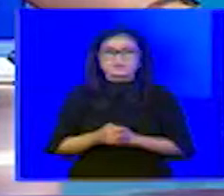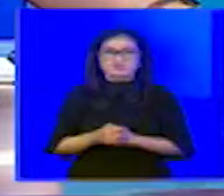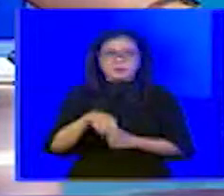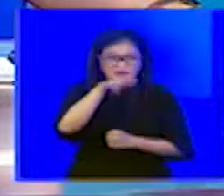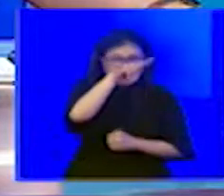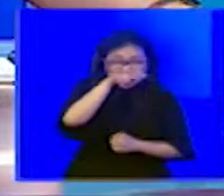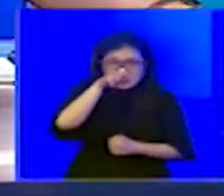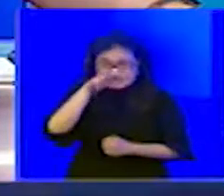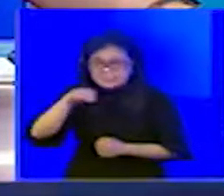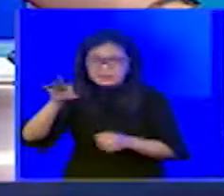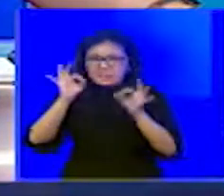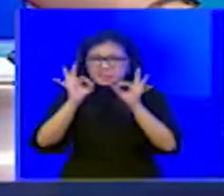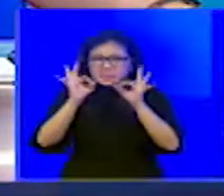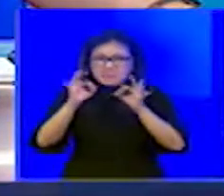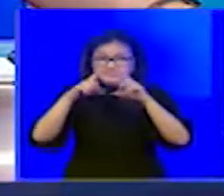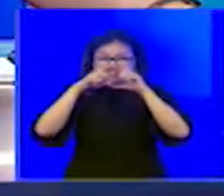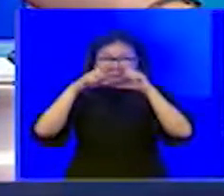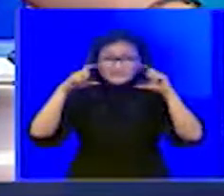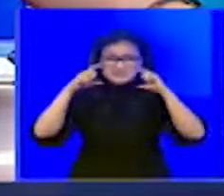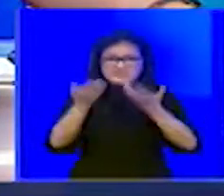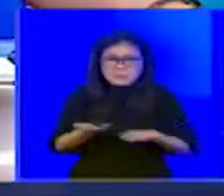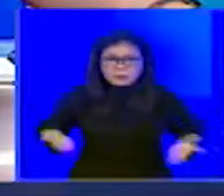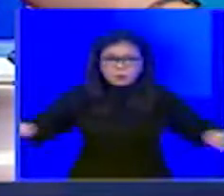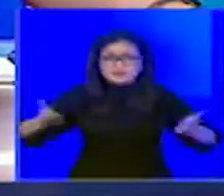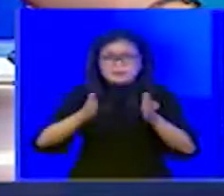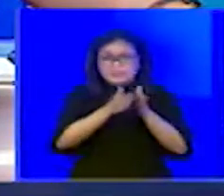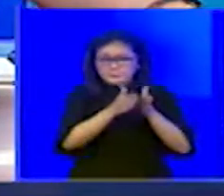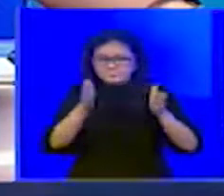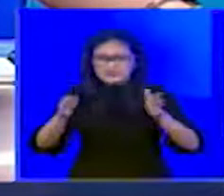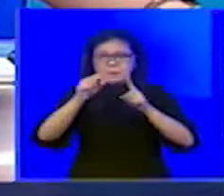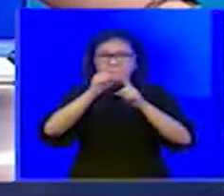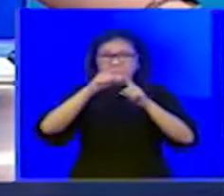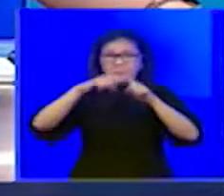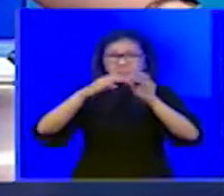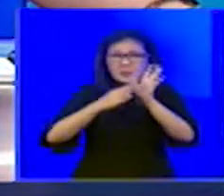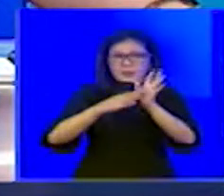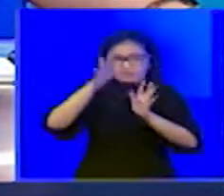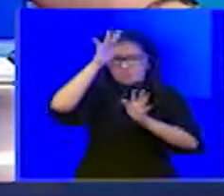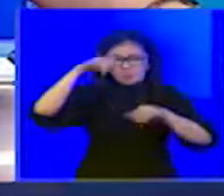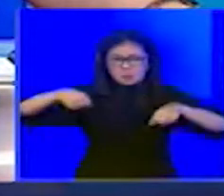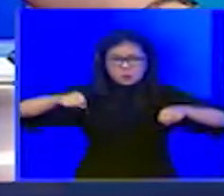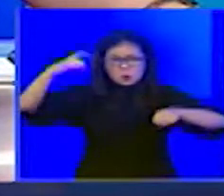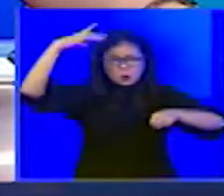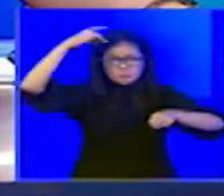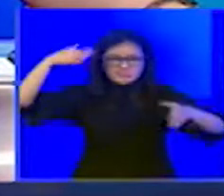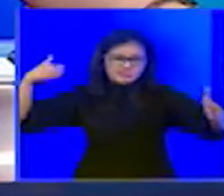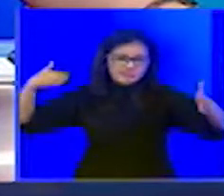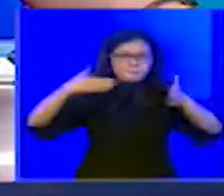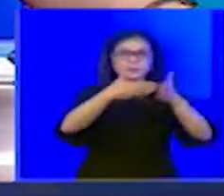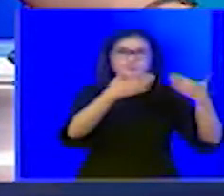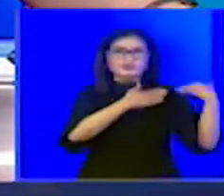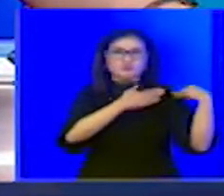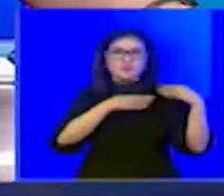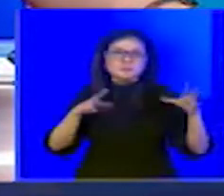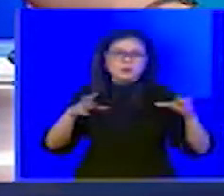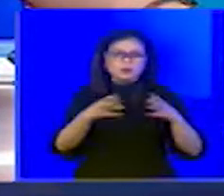Pemirsa, razia tertib masker di masa perpanjangan PPKM, seorang pengemudi ojek online nyaris menabrak petugas Satpol PP di kawasan Roksi Mas Gambir,